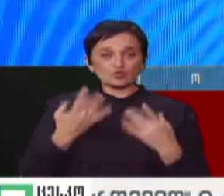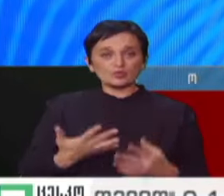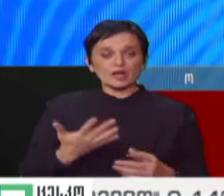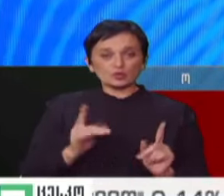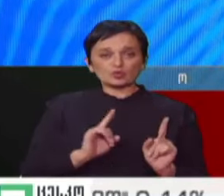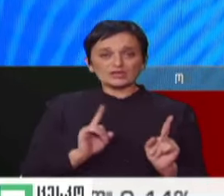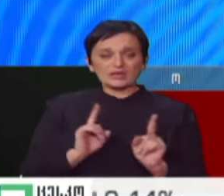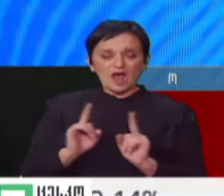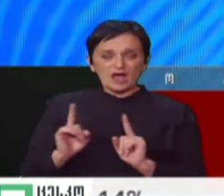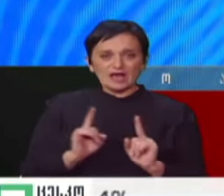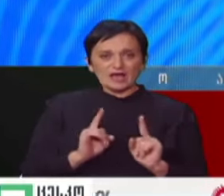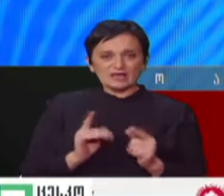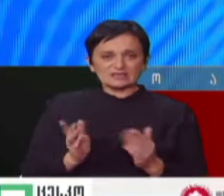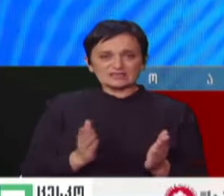რაღაც